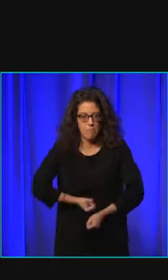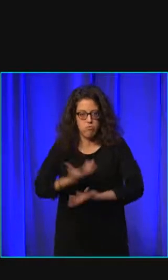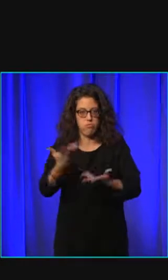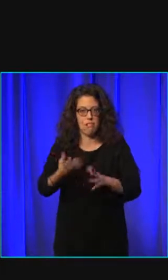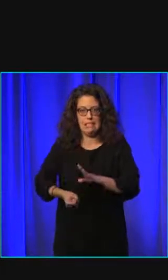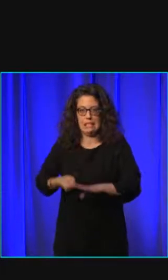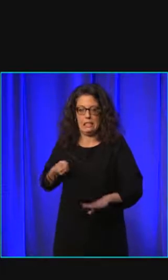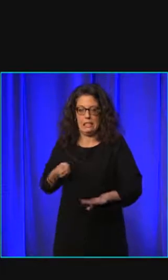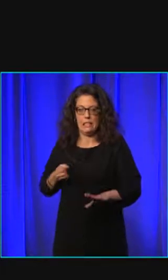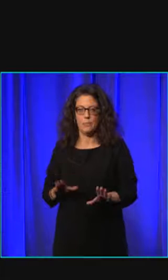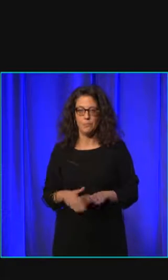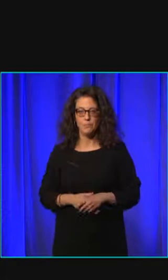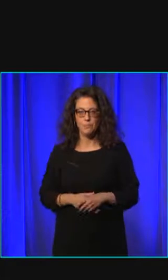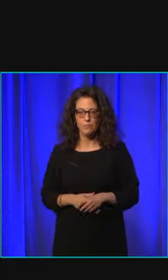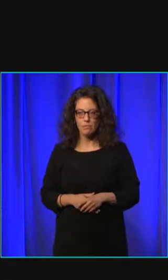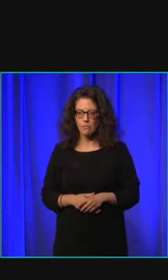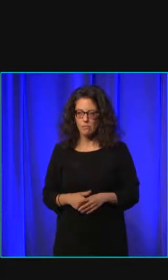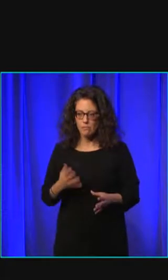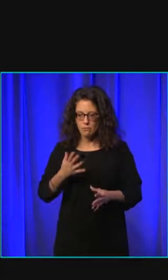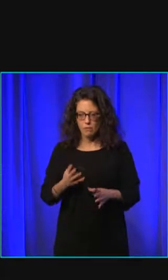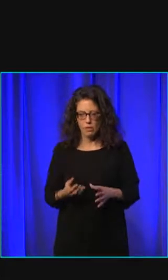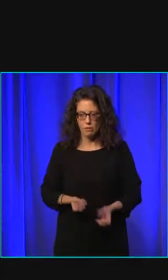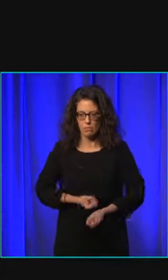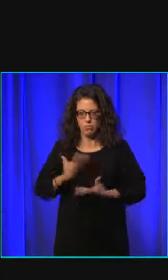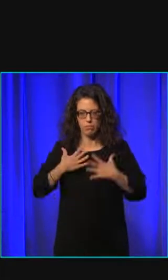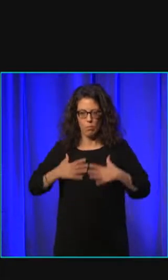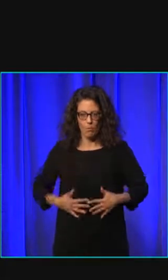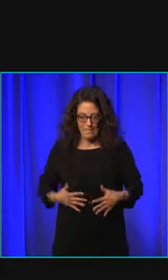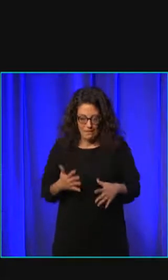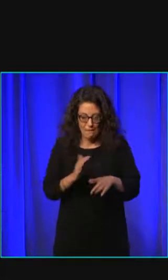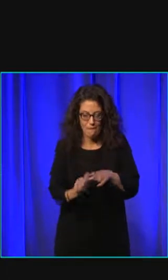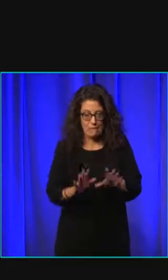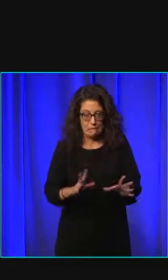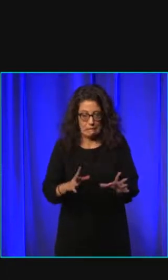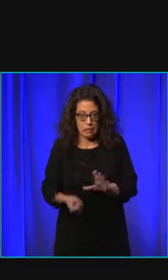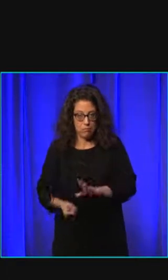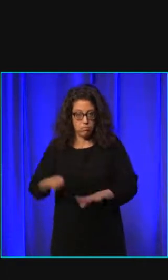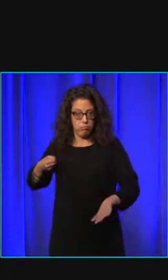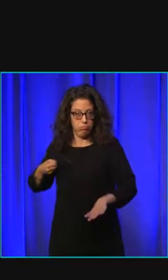motrice. Empêcher la sortie motrice, empêcher l'initiation de